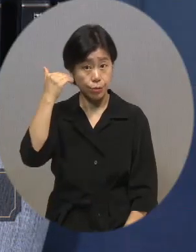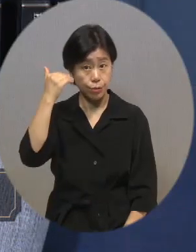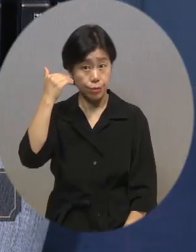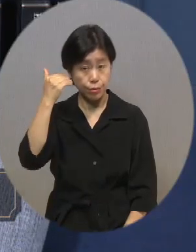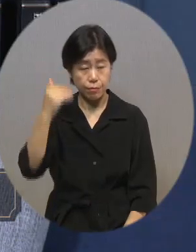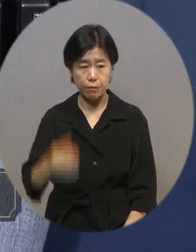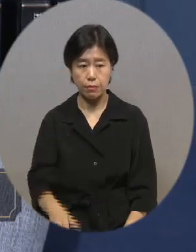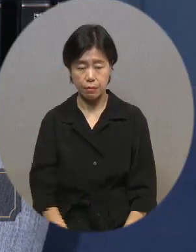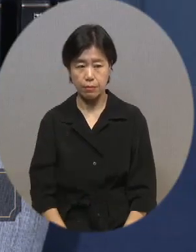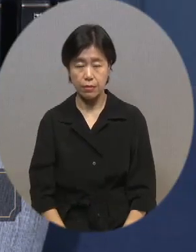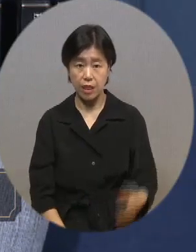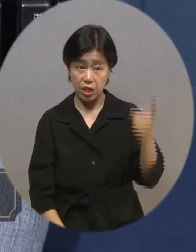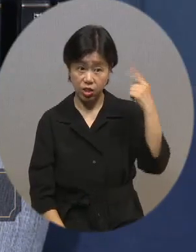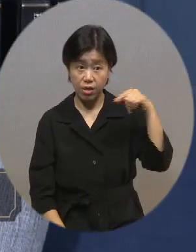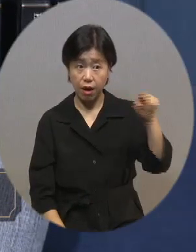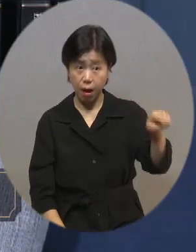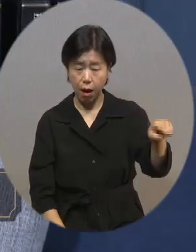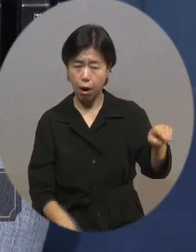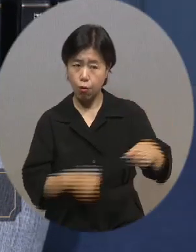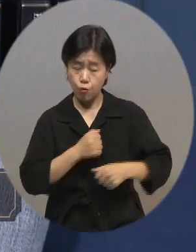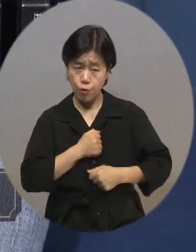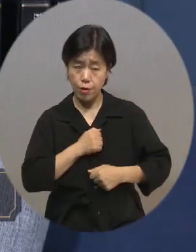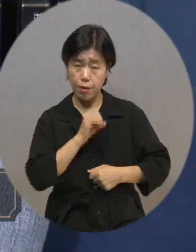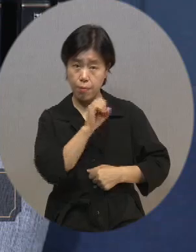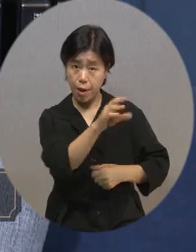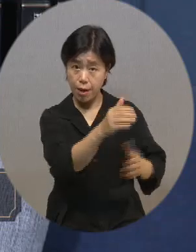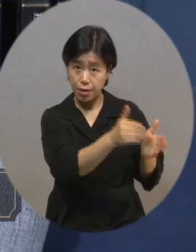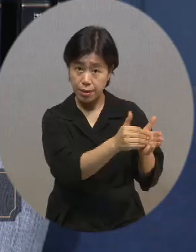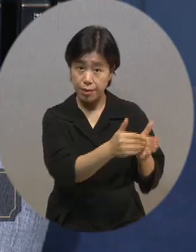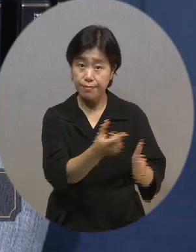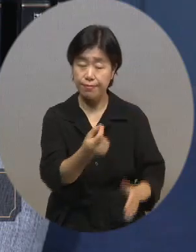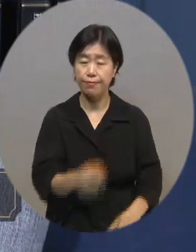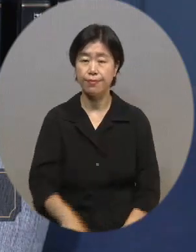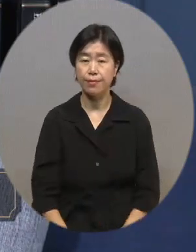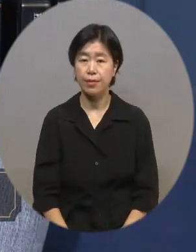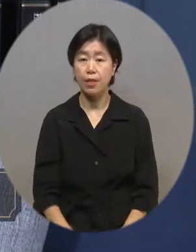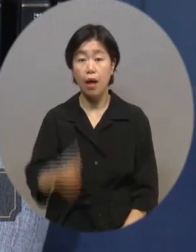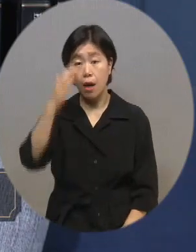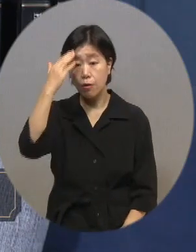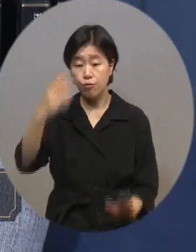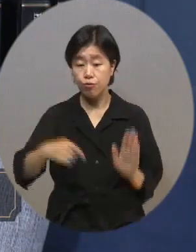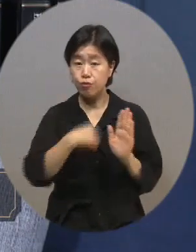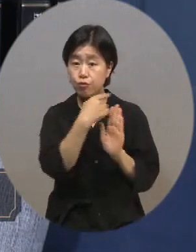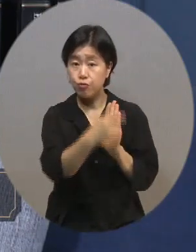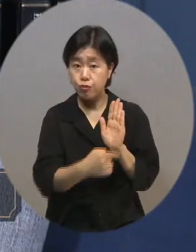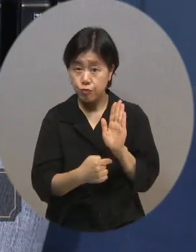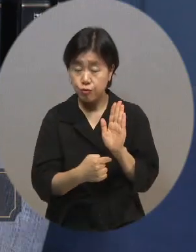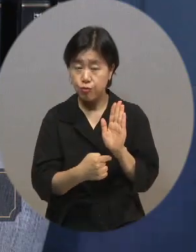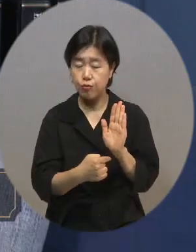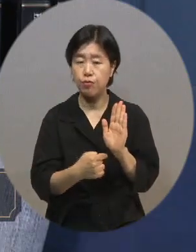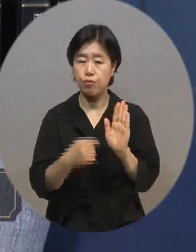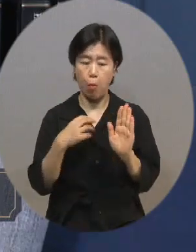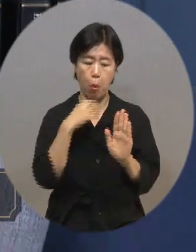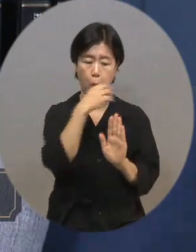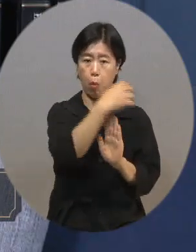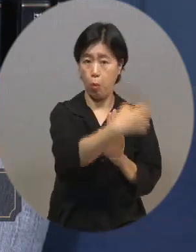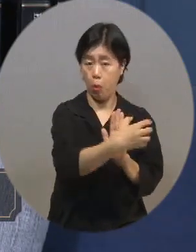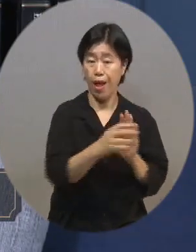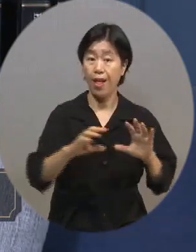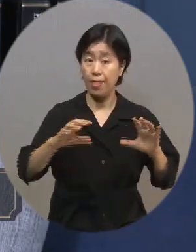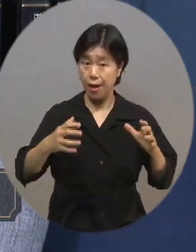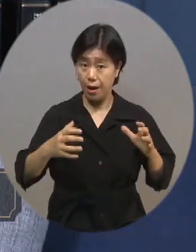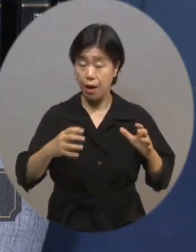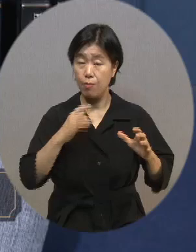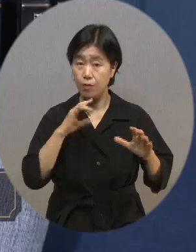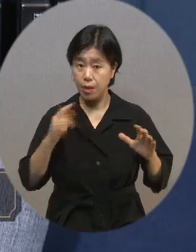선 넘으면 안 된다 경고를 보내기도 했는데 한반도를 둘러싼 세계 정세도 심상치 않지만 실제로 우리 한반도 안에서의